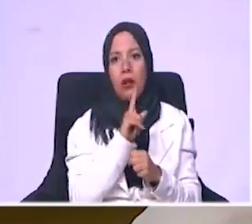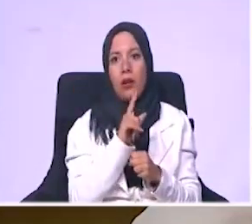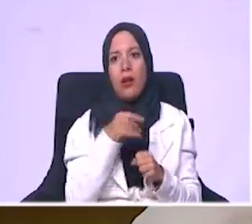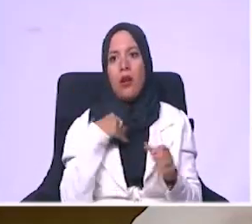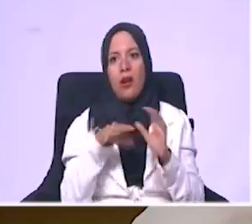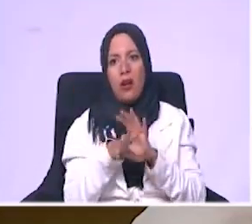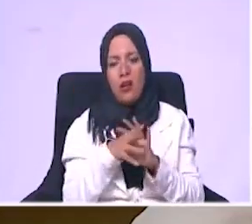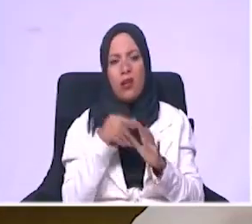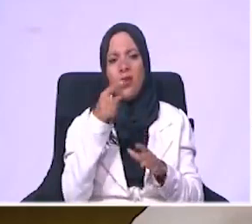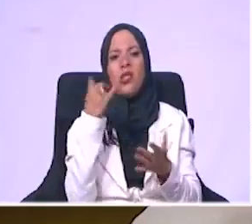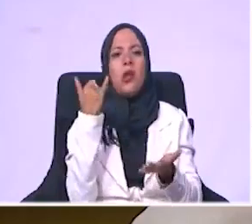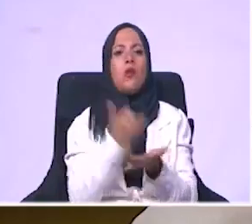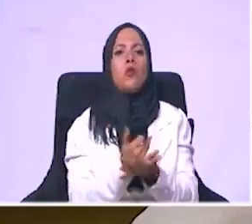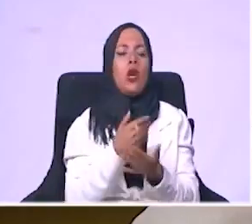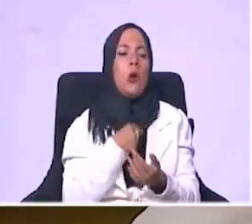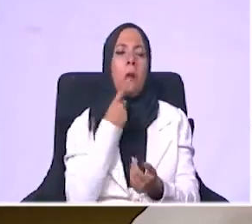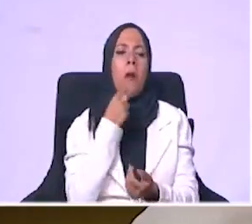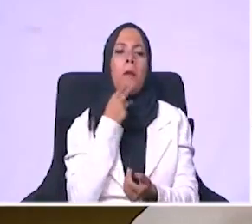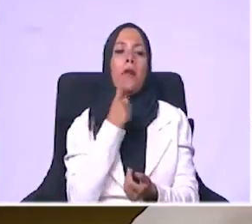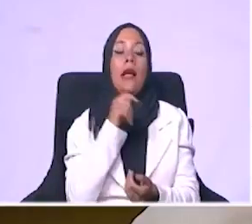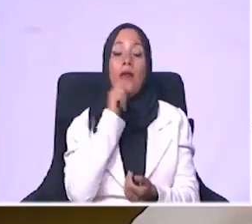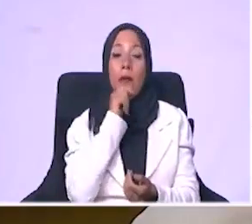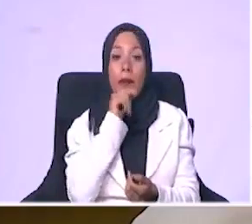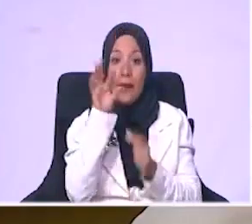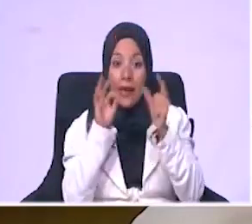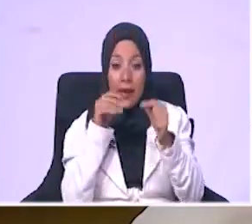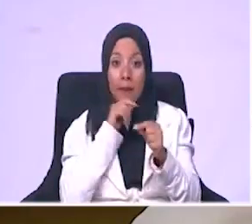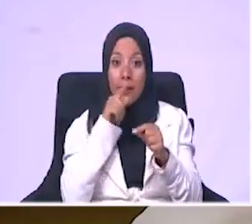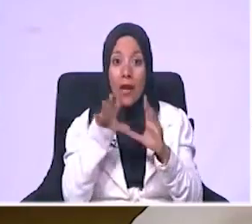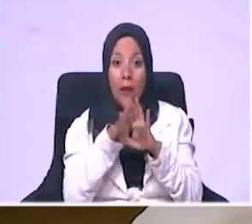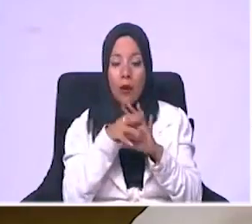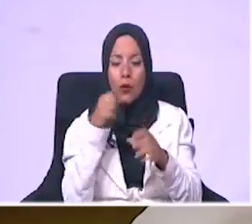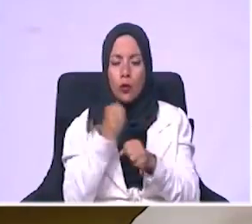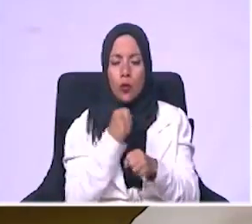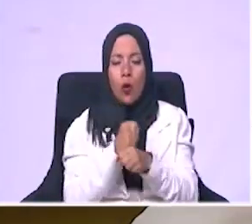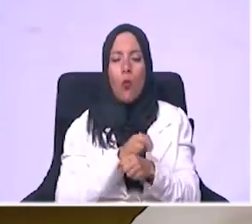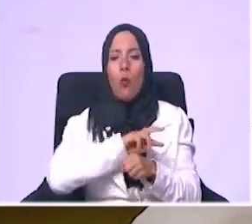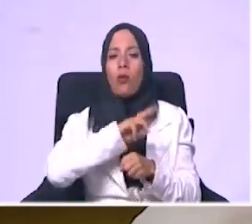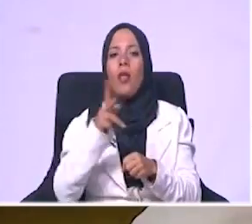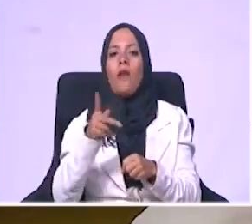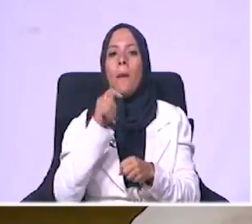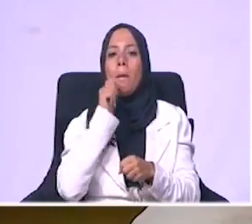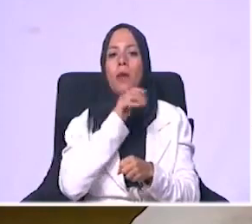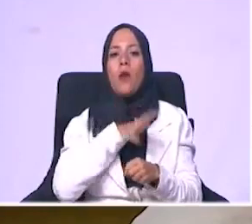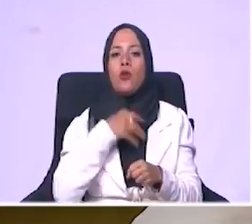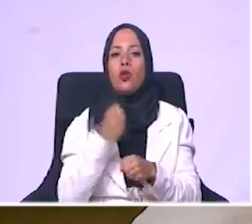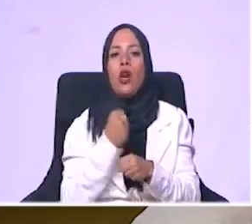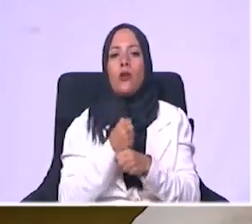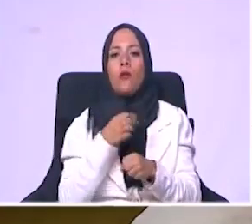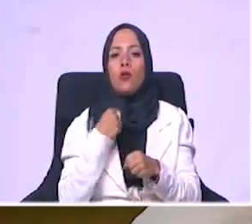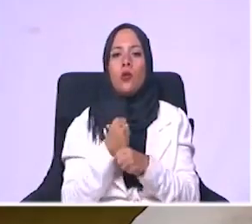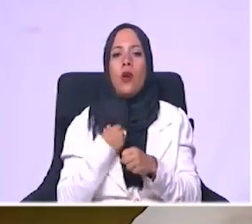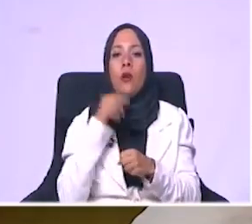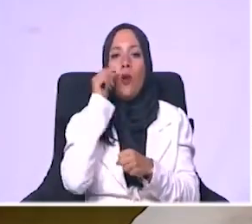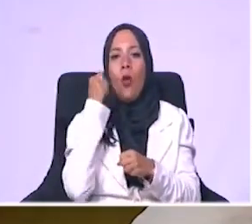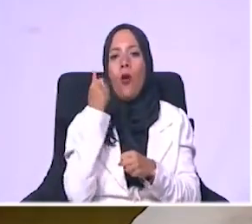اعباءها ومسؤوليتها لكن ضفت النهارده في واحد من الناس قررت انها تخسر القاعده وتخرج عن القواعد وتقاليد المتعارف